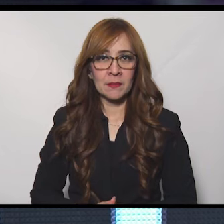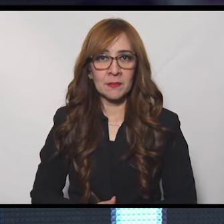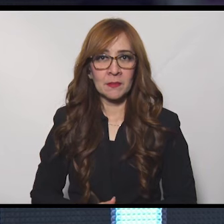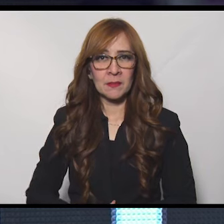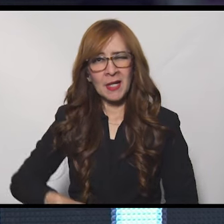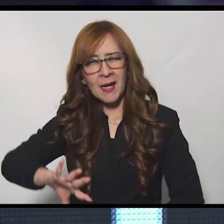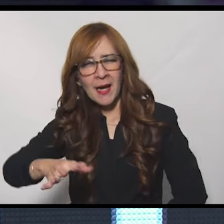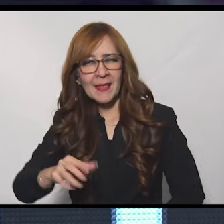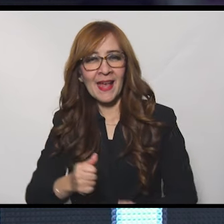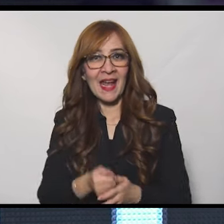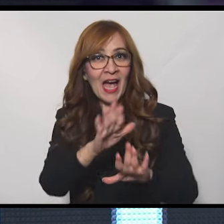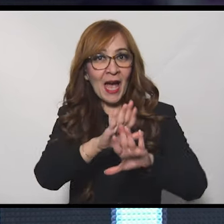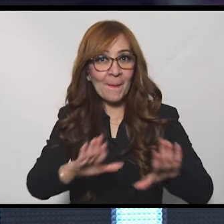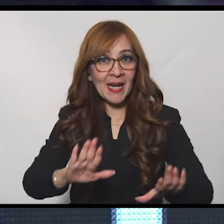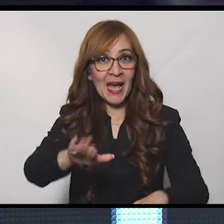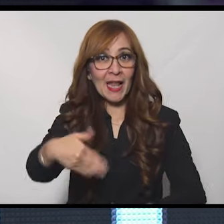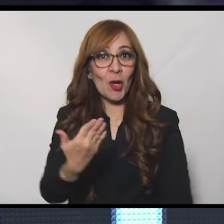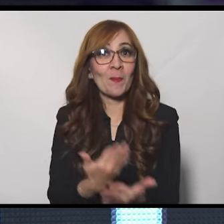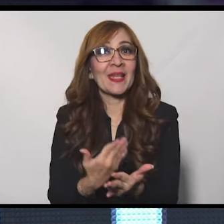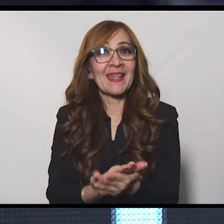antara aman atau minta diamankan.